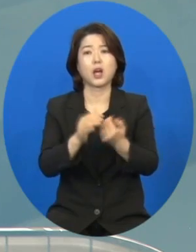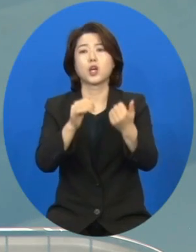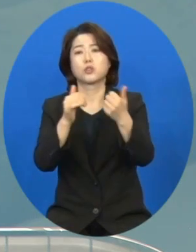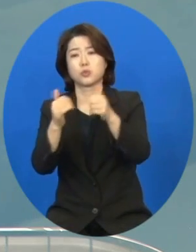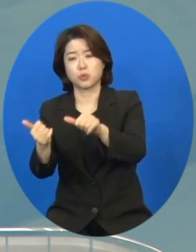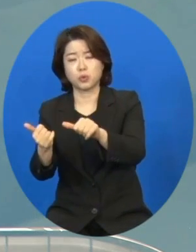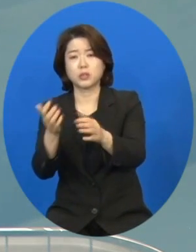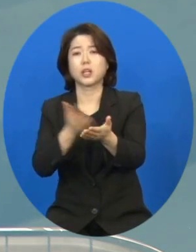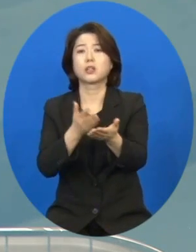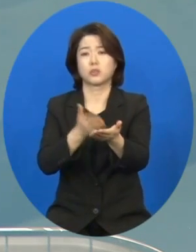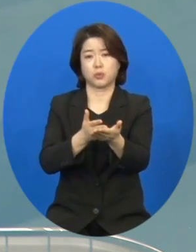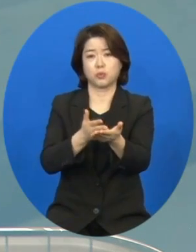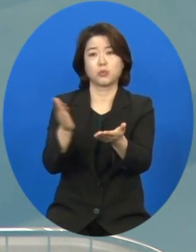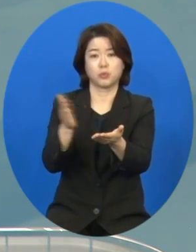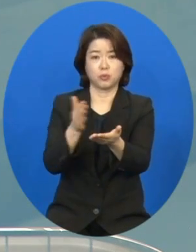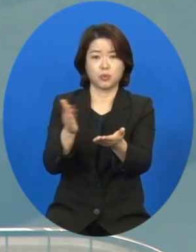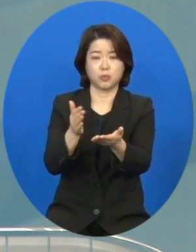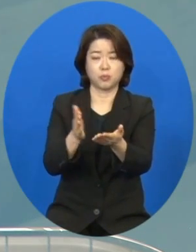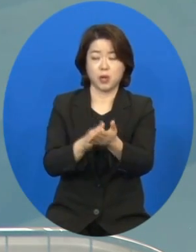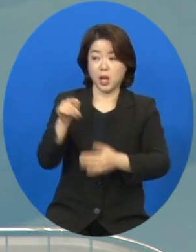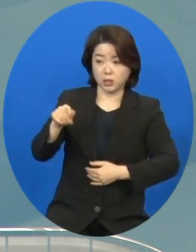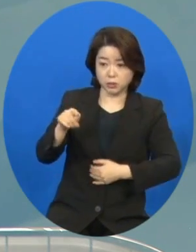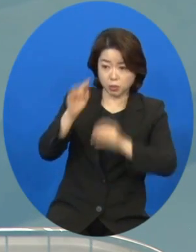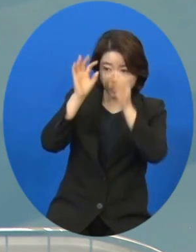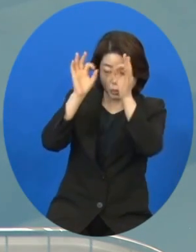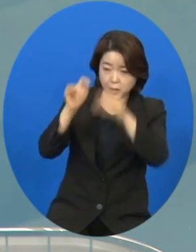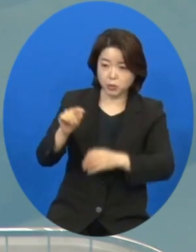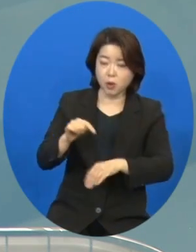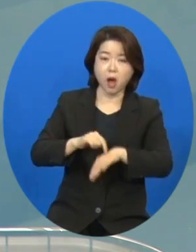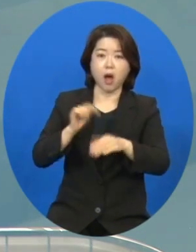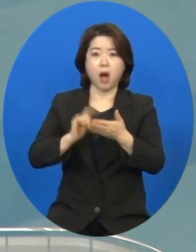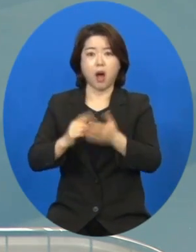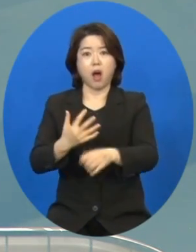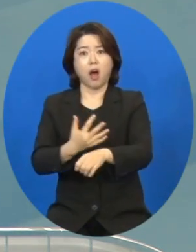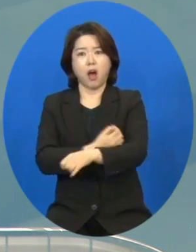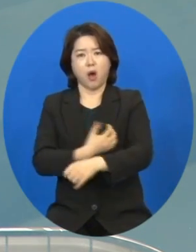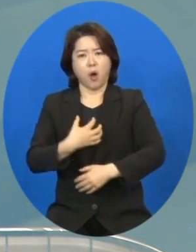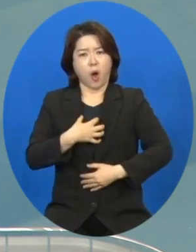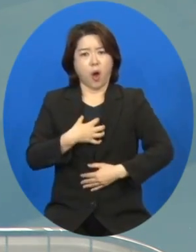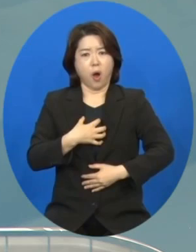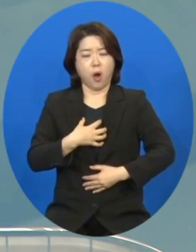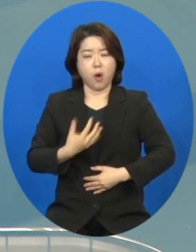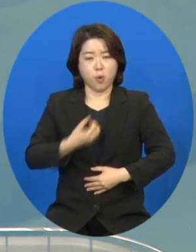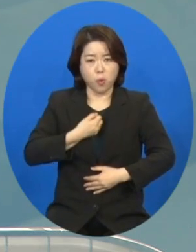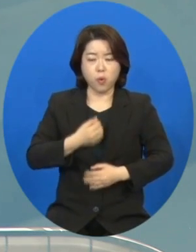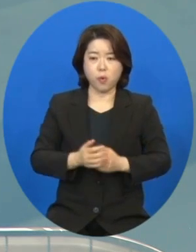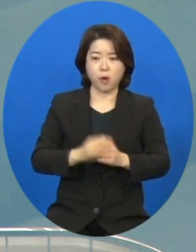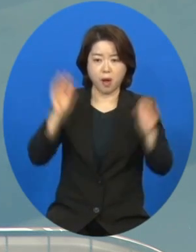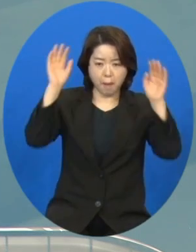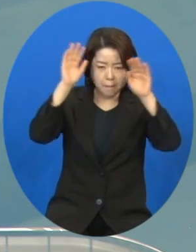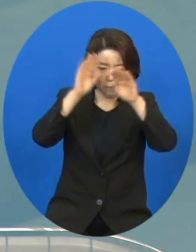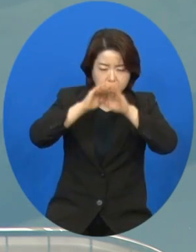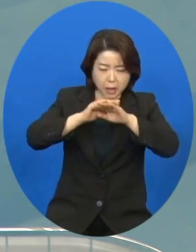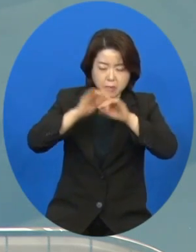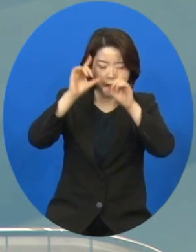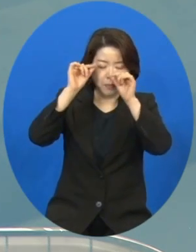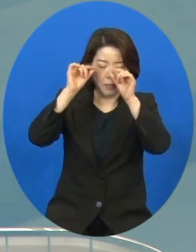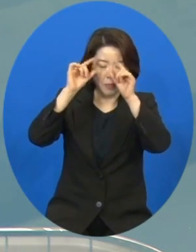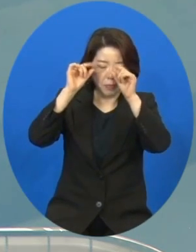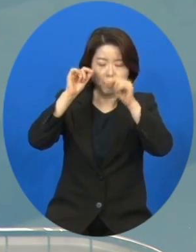죽었다 그런 정도의 뉴스였어요. 그만큼도 사실 마음에 너무 무거웠고 밤에 거의 잠을 자지 못했습니다.